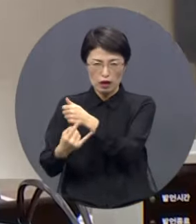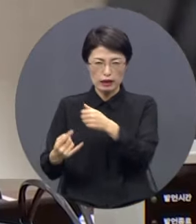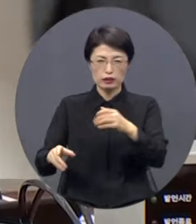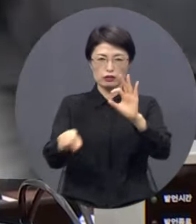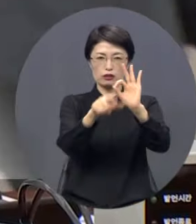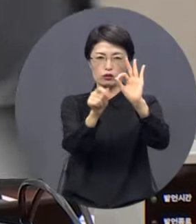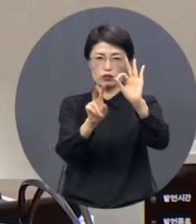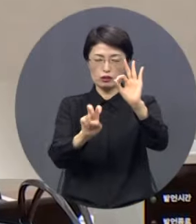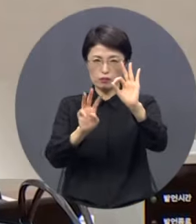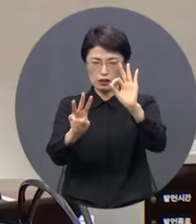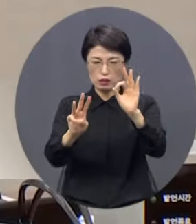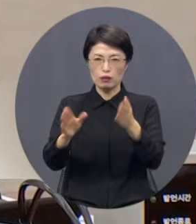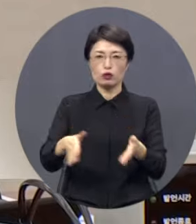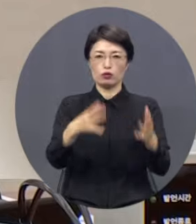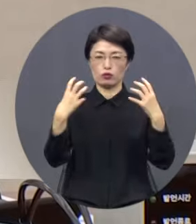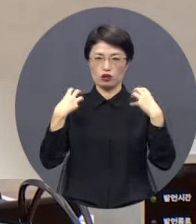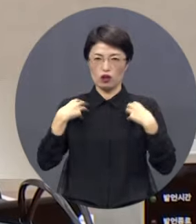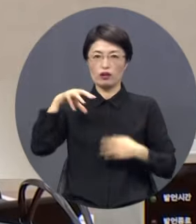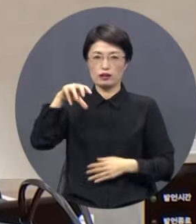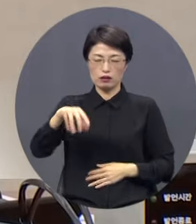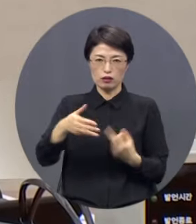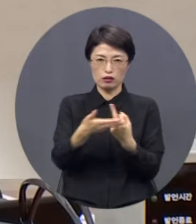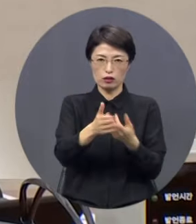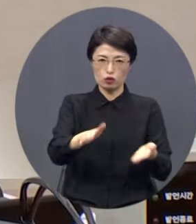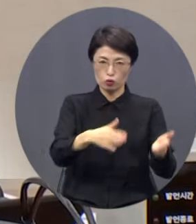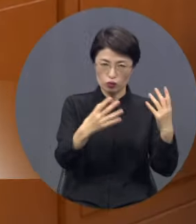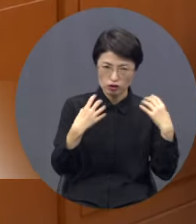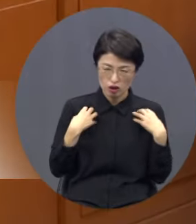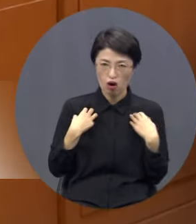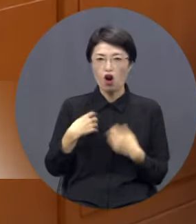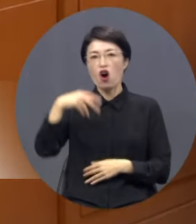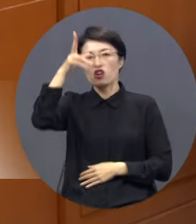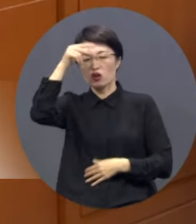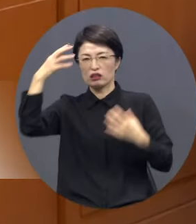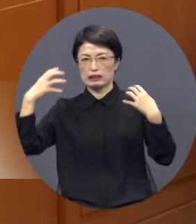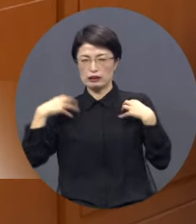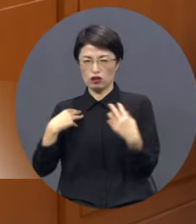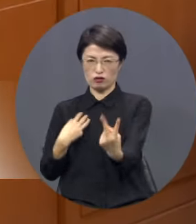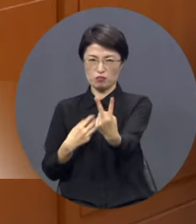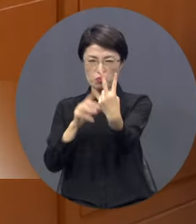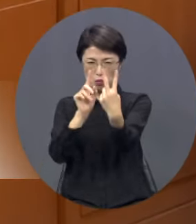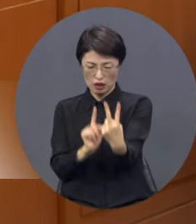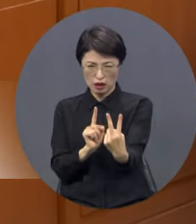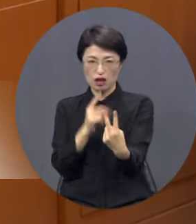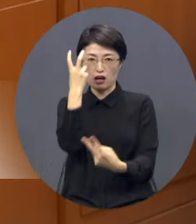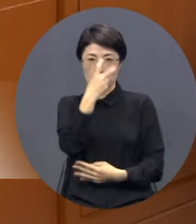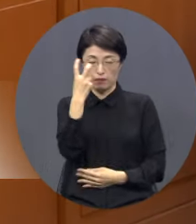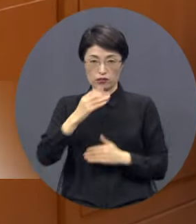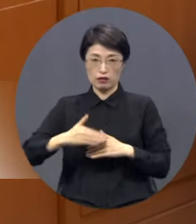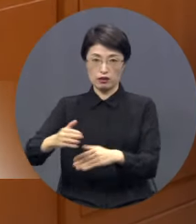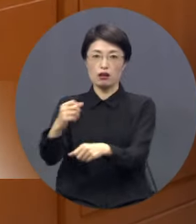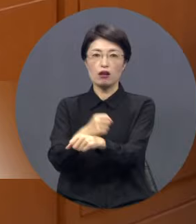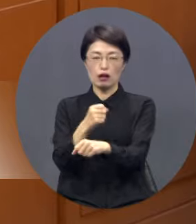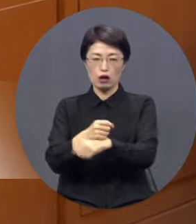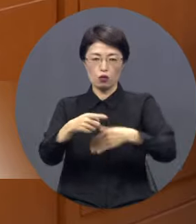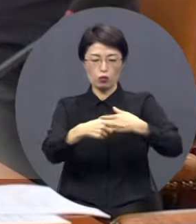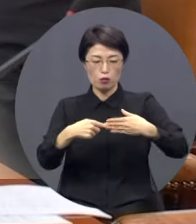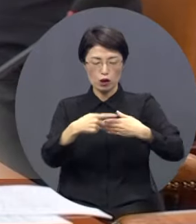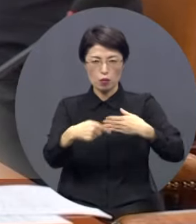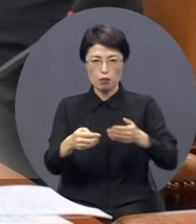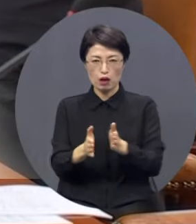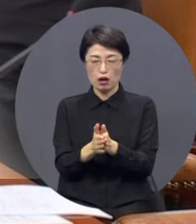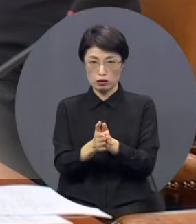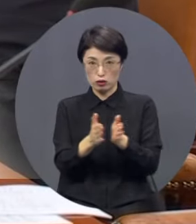23일 제주도청에서 제주도와 제주경찰청을 상대로 국정감사를 진행하며 기초자치단체 도입